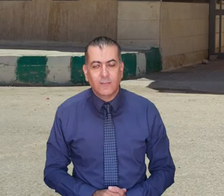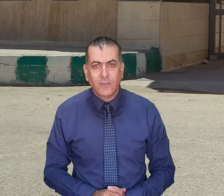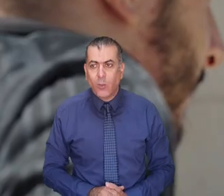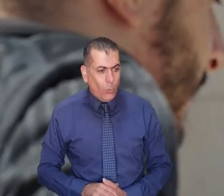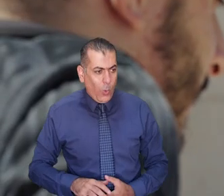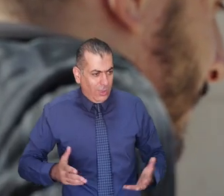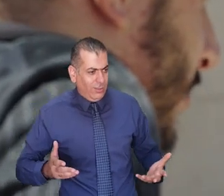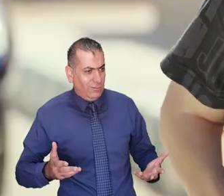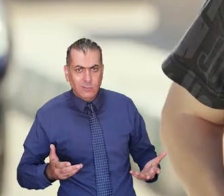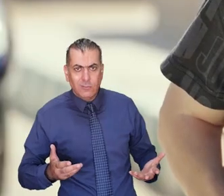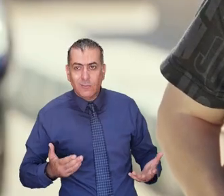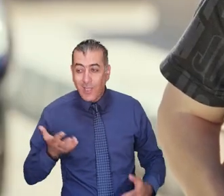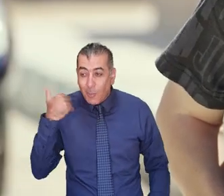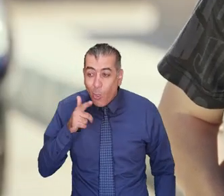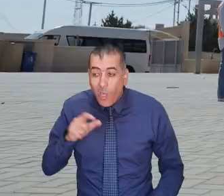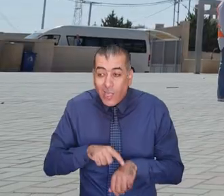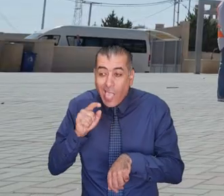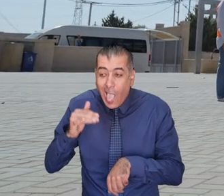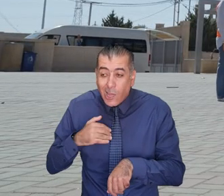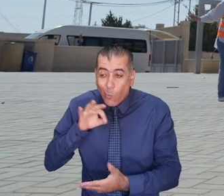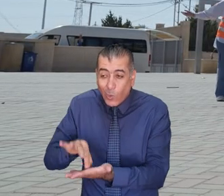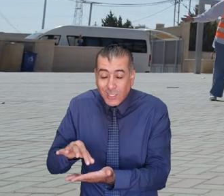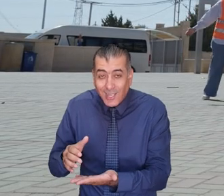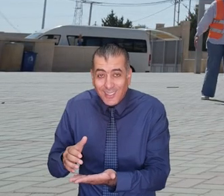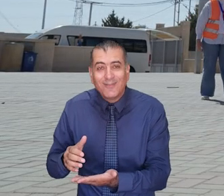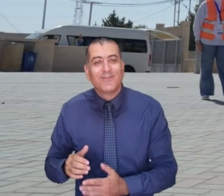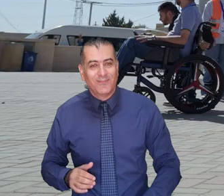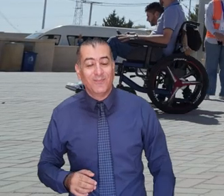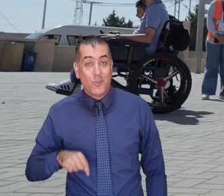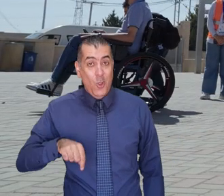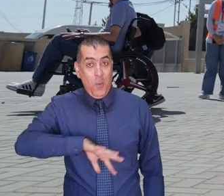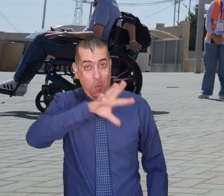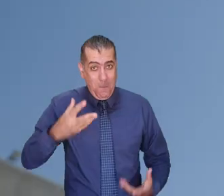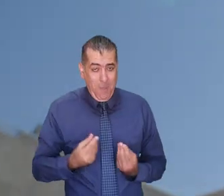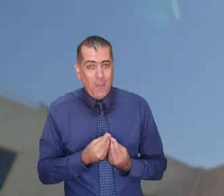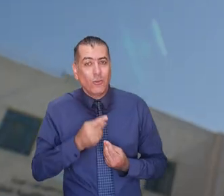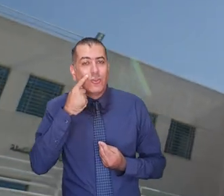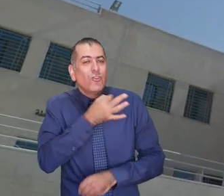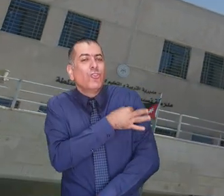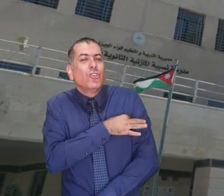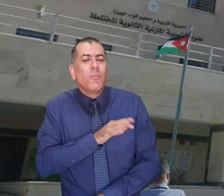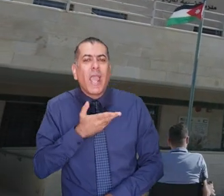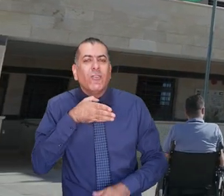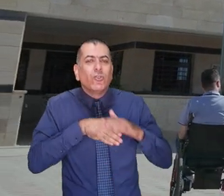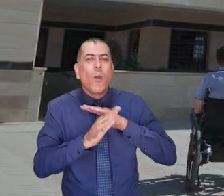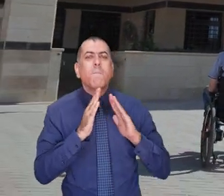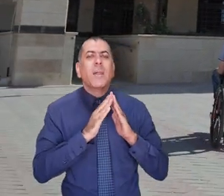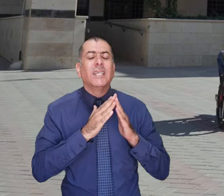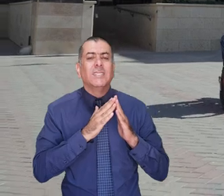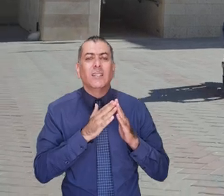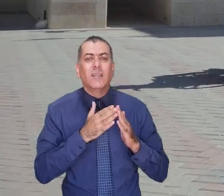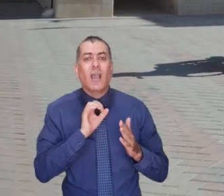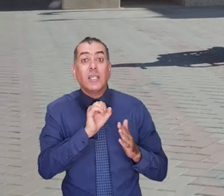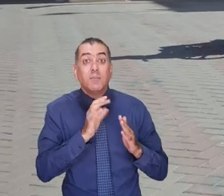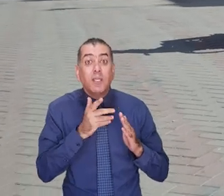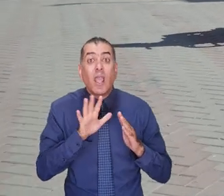بالمكتب مش قلتلك اقل من دقيقه خلينا اليوم ناخذكم معنا لنعيش تجربه يوم الاقتراع في واحد من المراكز